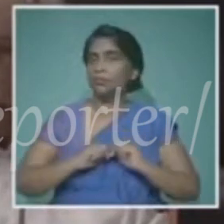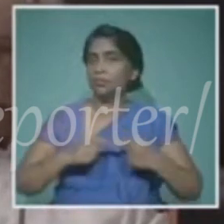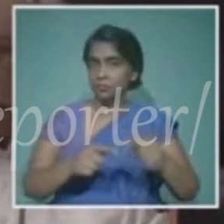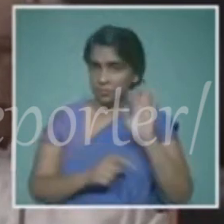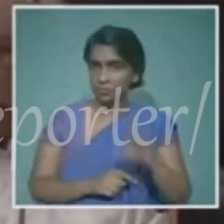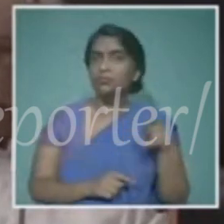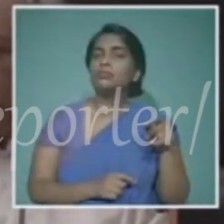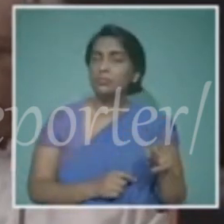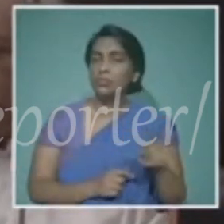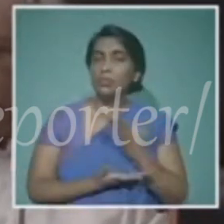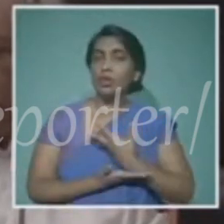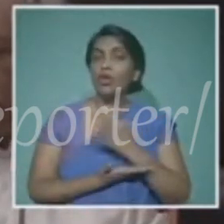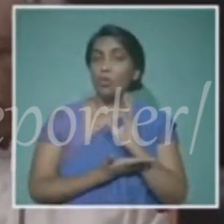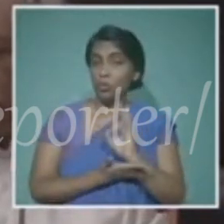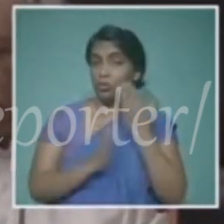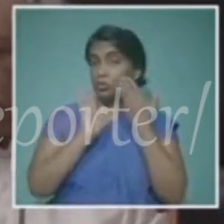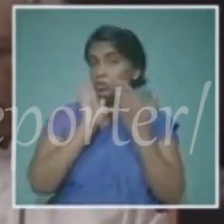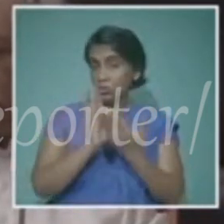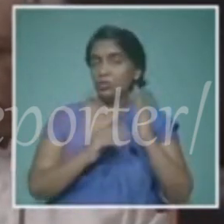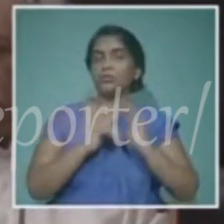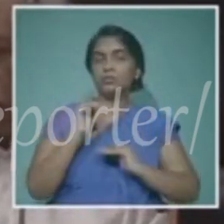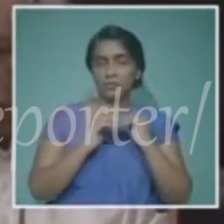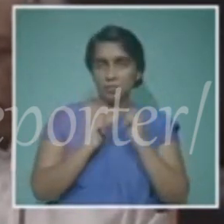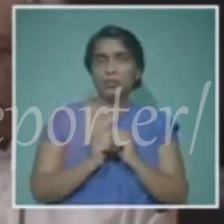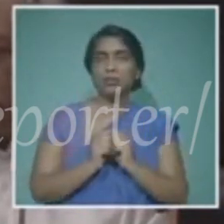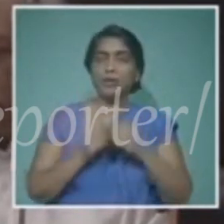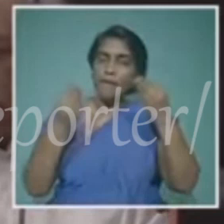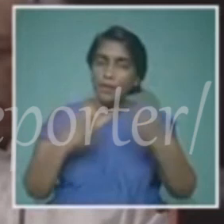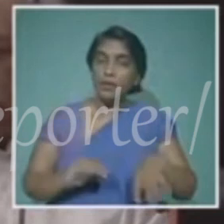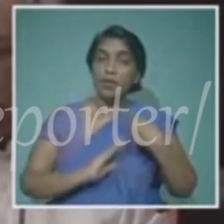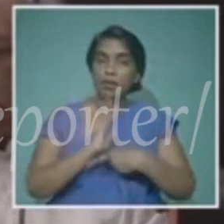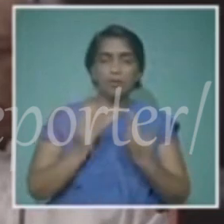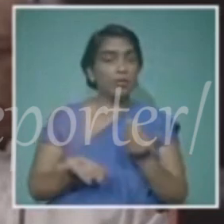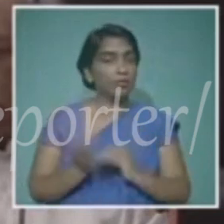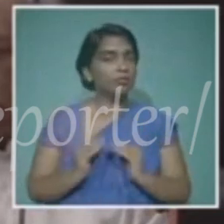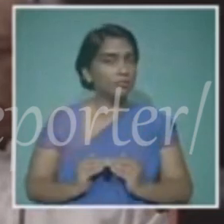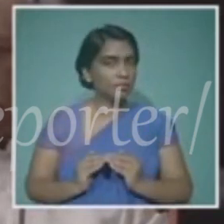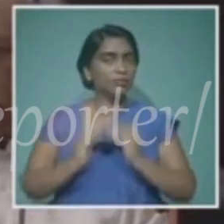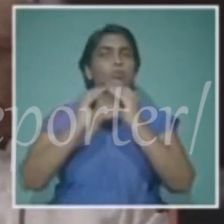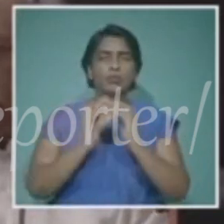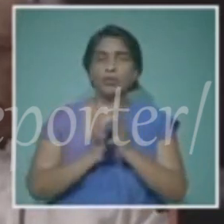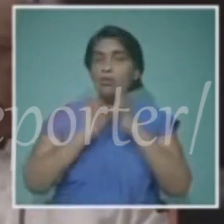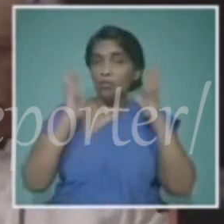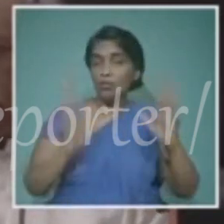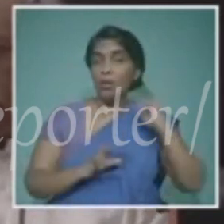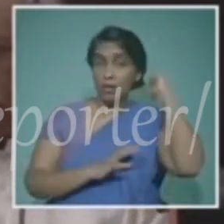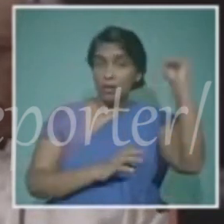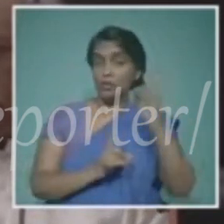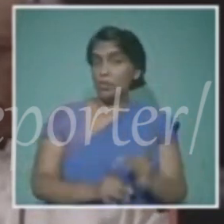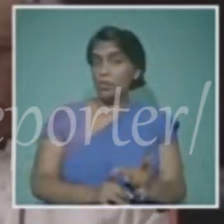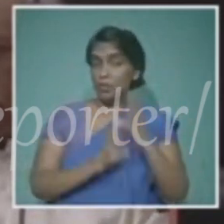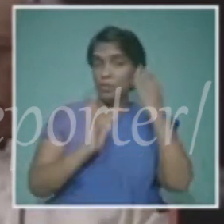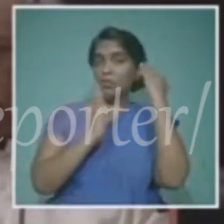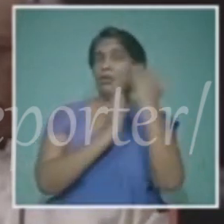කරන්නේ බුදුන් වහන්සේ පෙන්වා දුන් ක්‍රමවේදයයි. වැටී තිබුණු රටක් යළි ගොඩනැංවීමේදී මහාවිජිත රජු අනුගමනය කළ